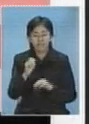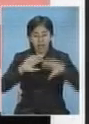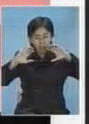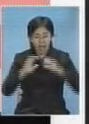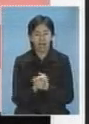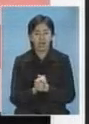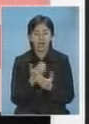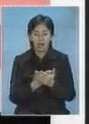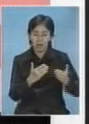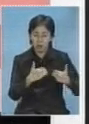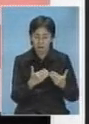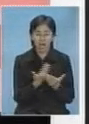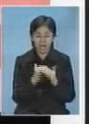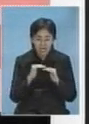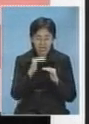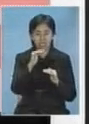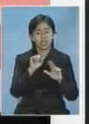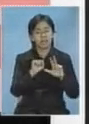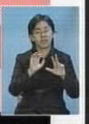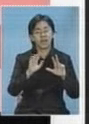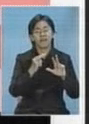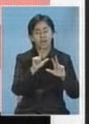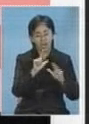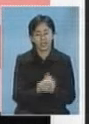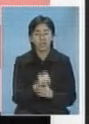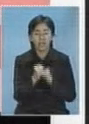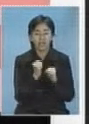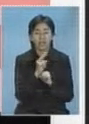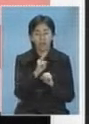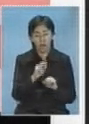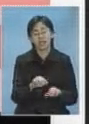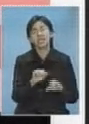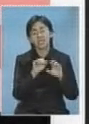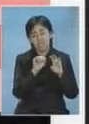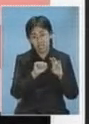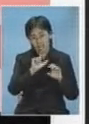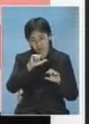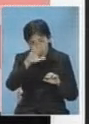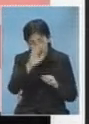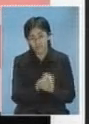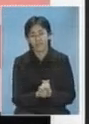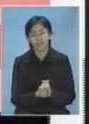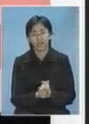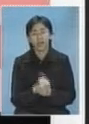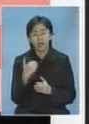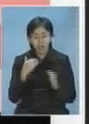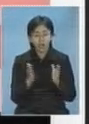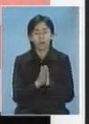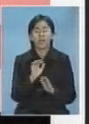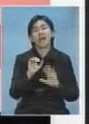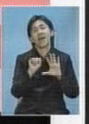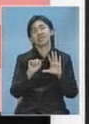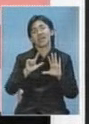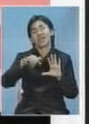เกินเป้าไป 350,000 ล้านครับปีที่2อีก 170,000 ล้านครับท่านอภิสิทธิ์คนเดียวกับท่านกรก็ 500,000 กว่าล้านทะลุเป้